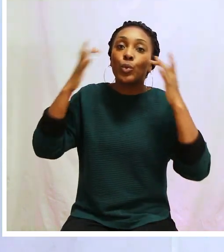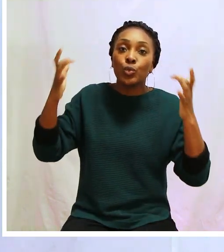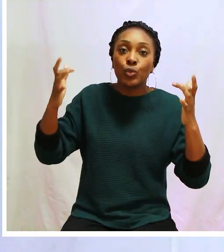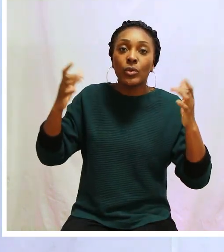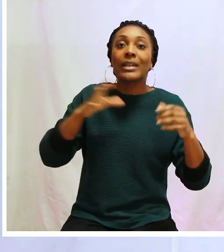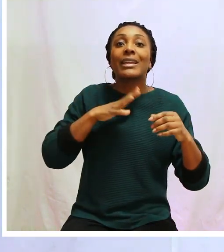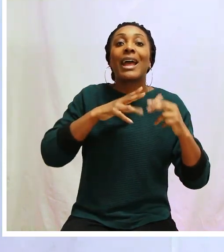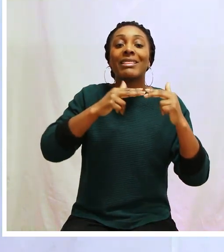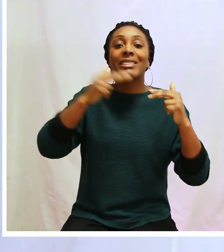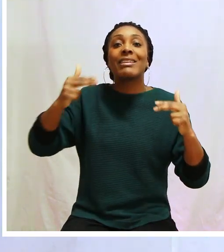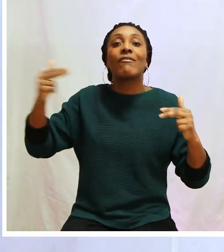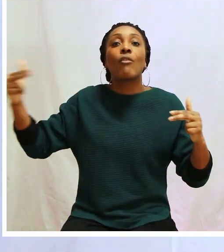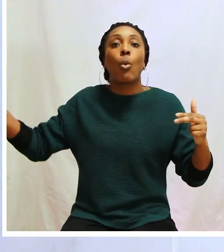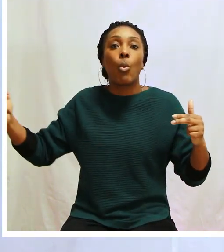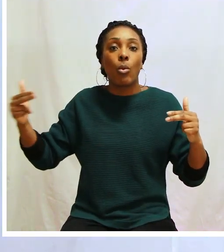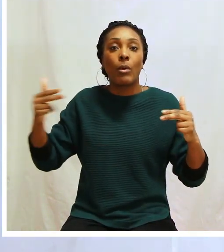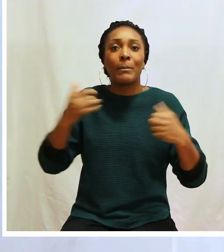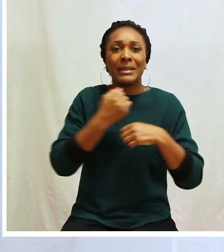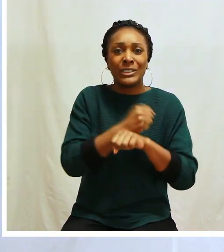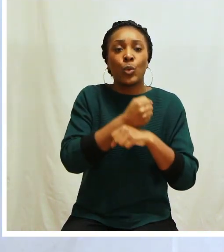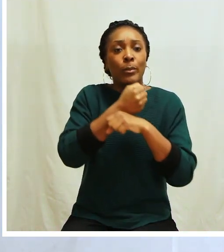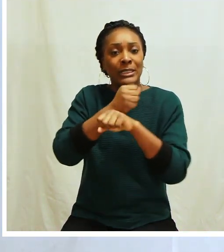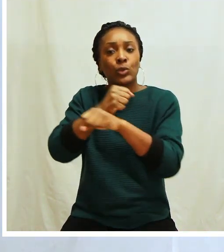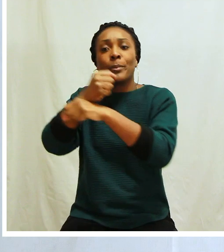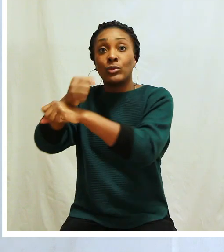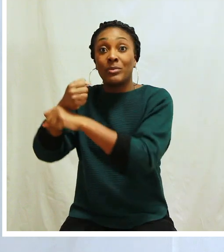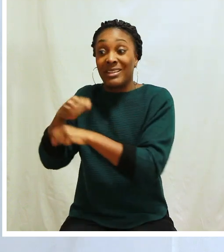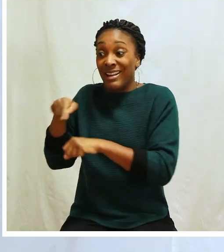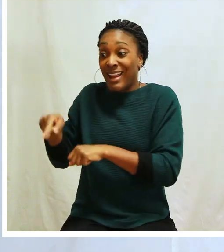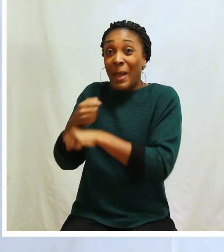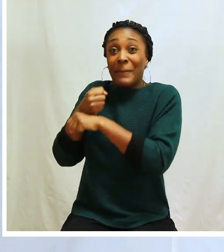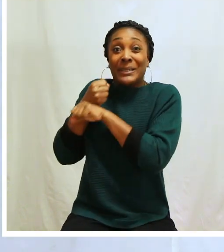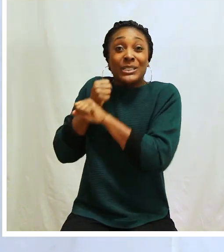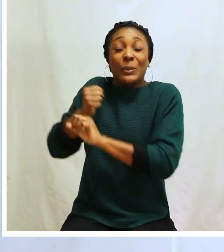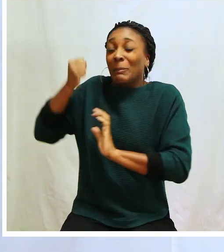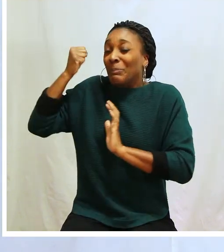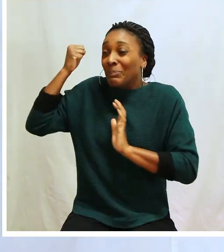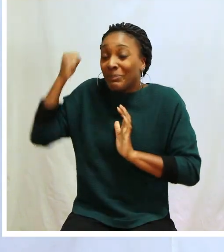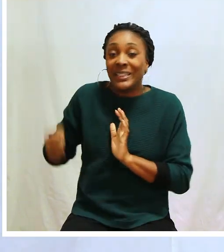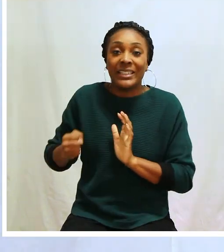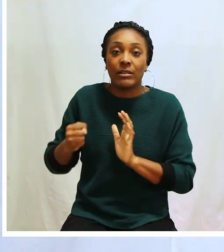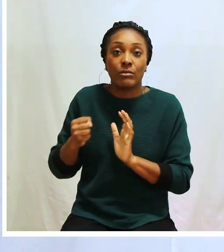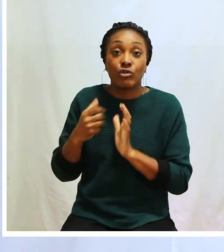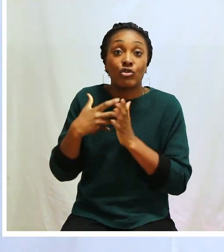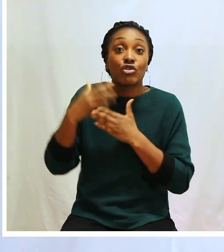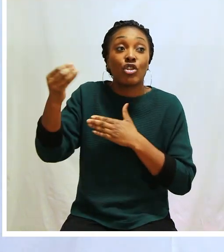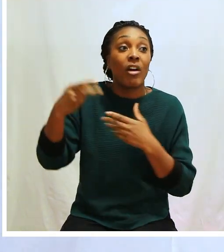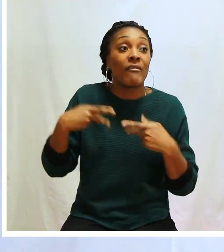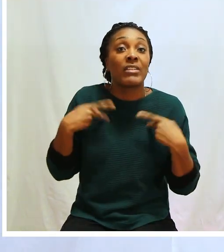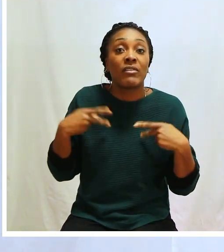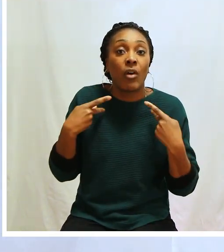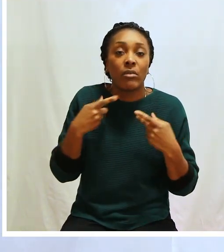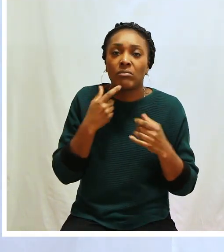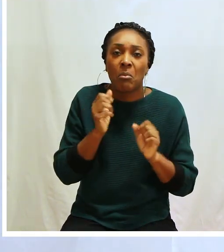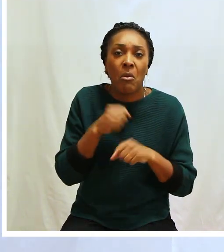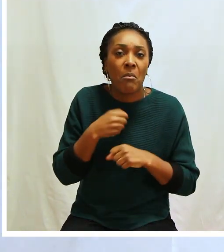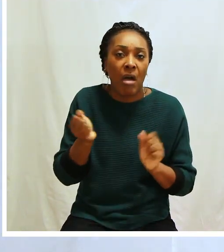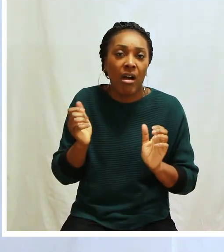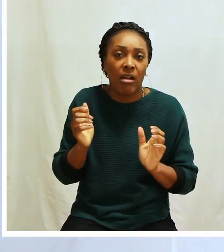le plus sombre, le plus dur, l'endroit où on ne ressort pas vivant. Donc, en clair, quand on entre